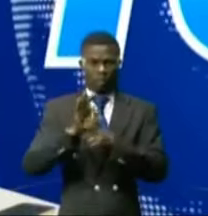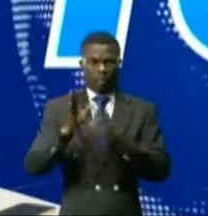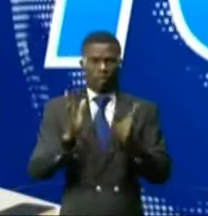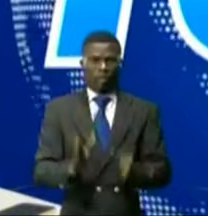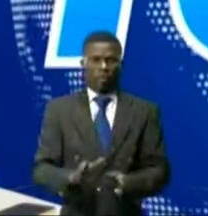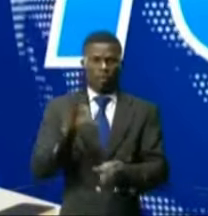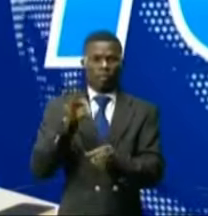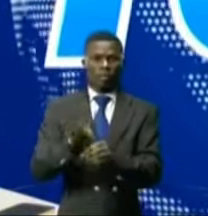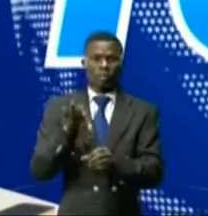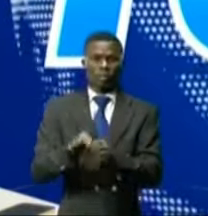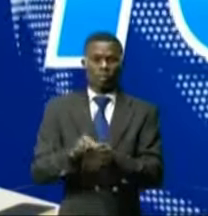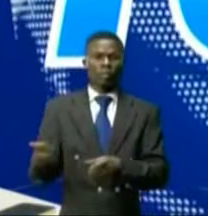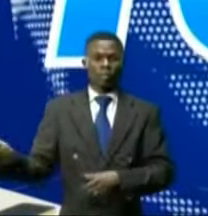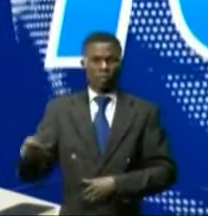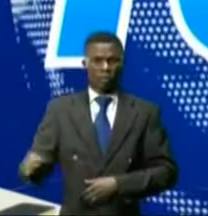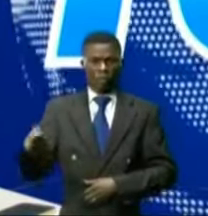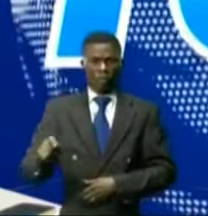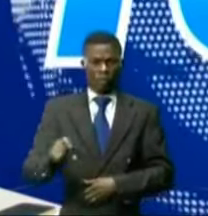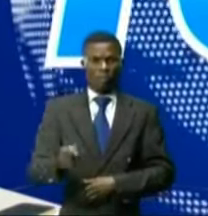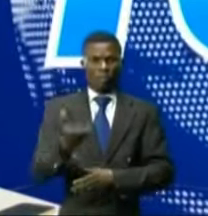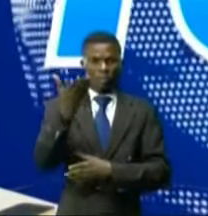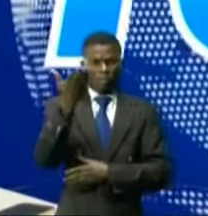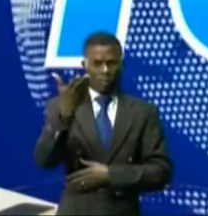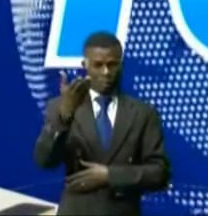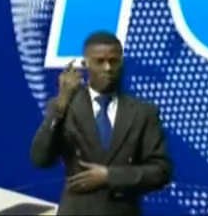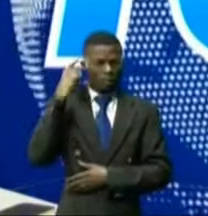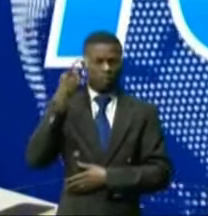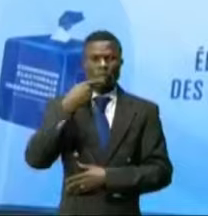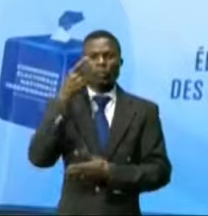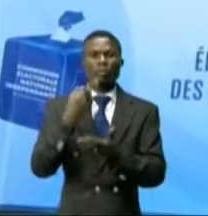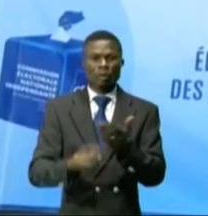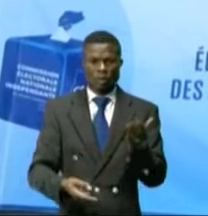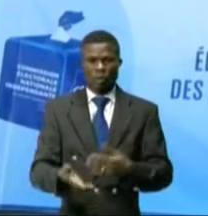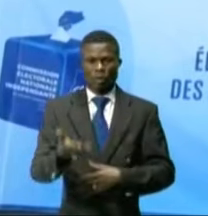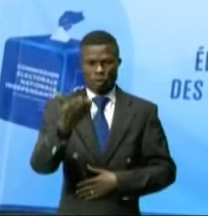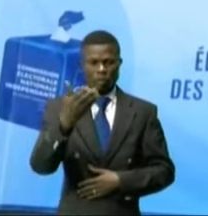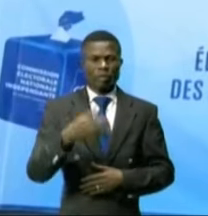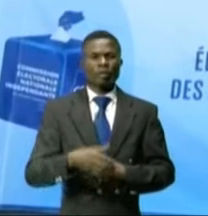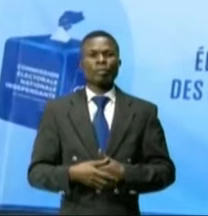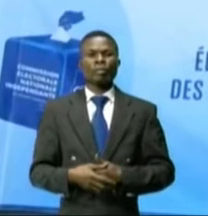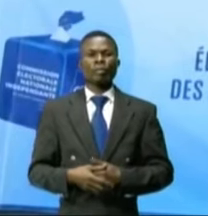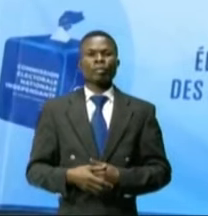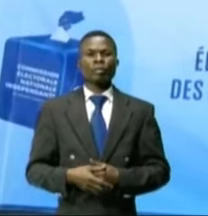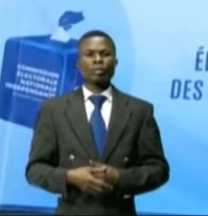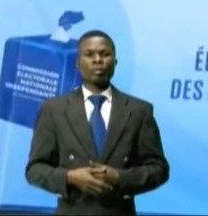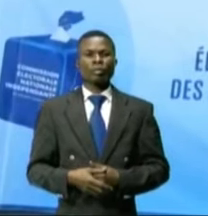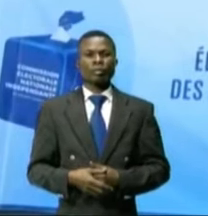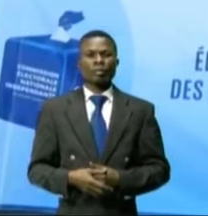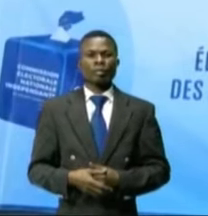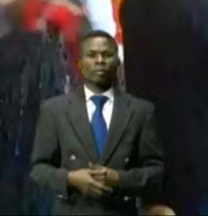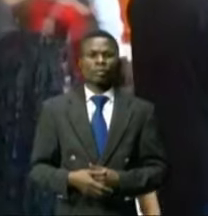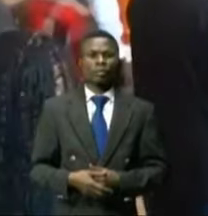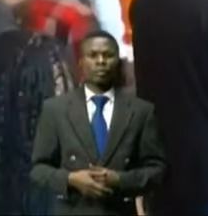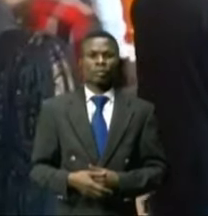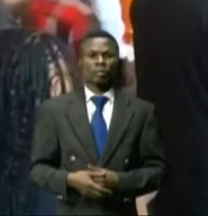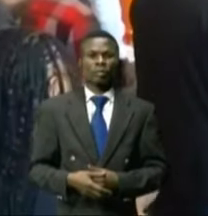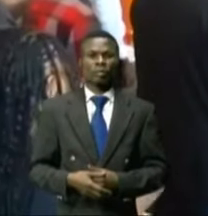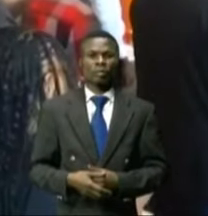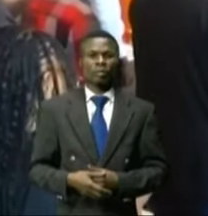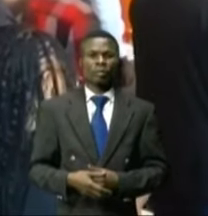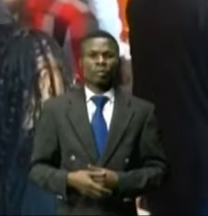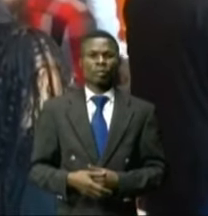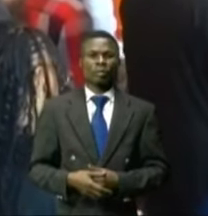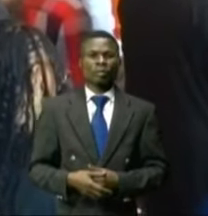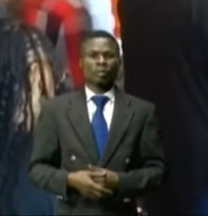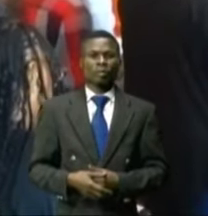formateurs électoraux territoriaux. Teti Samba et Jiresto Fundje. En séjour de travail dans la province du